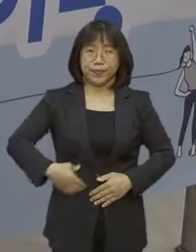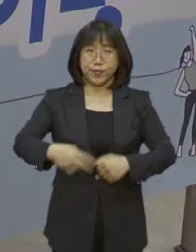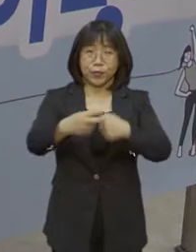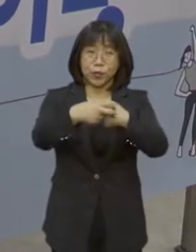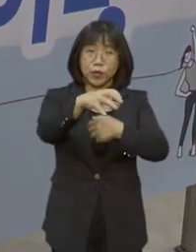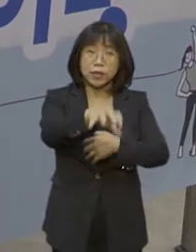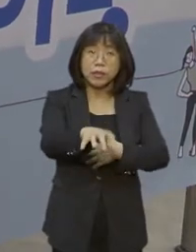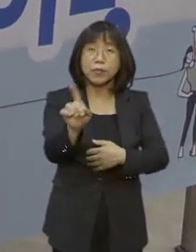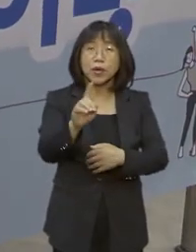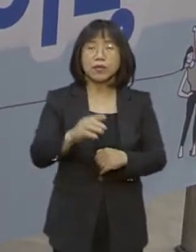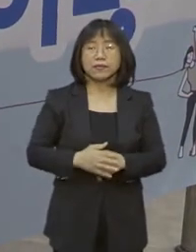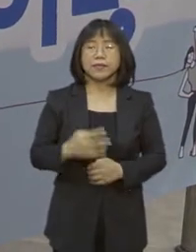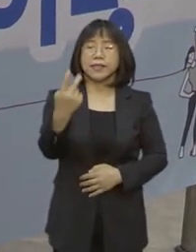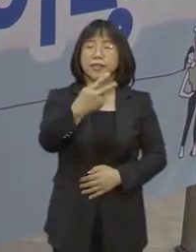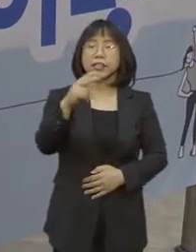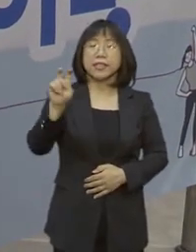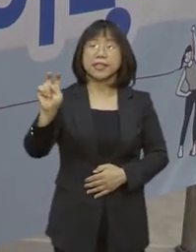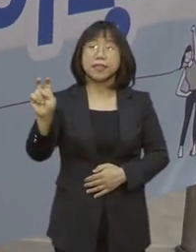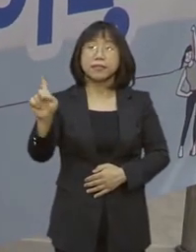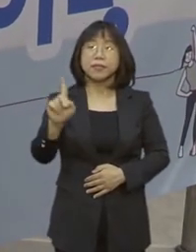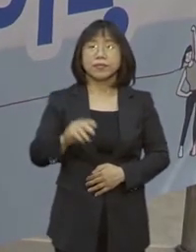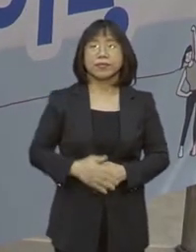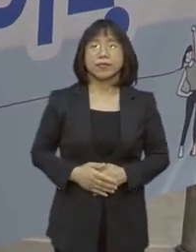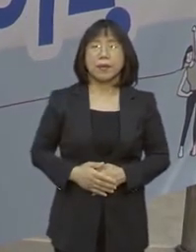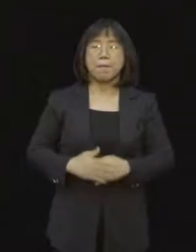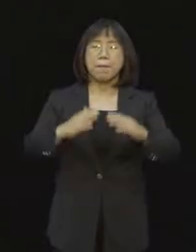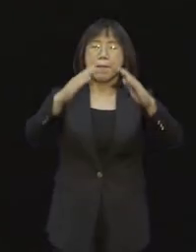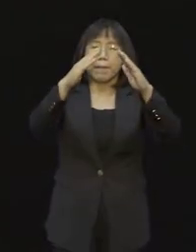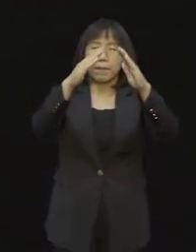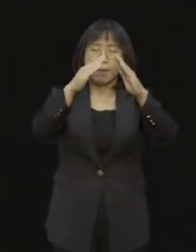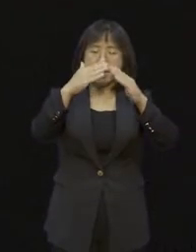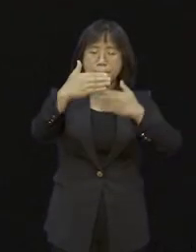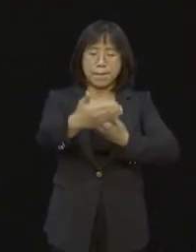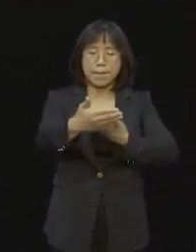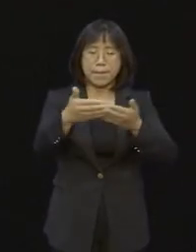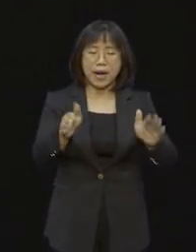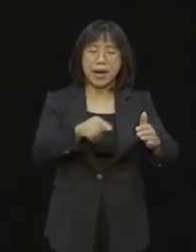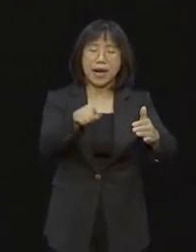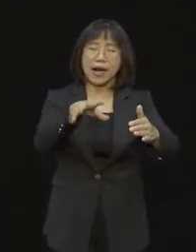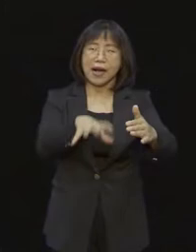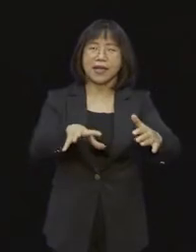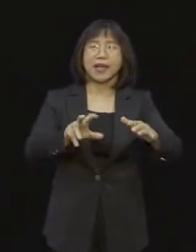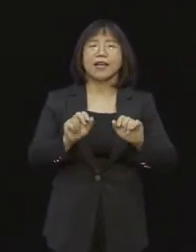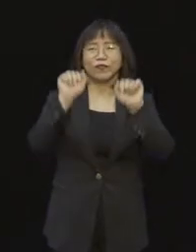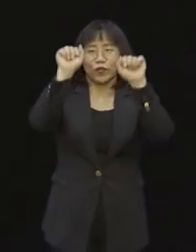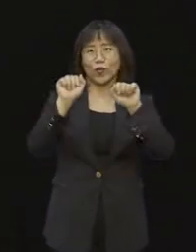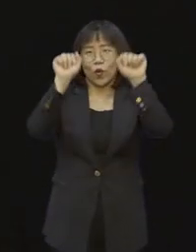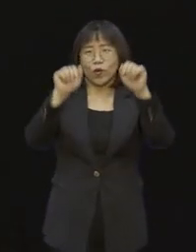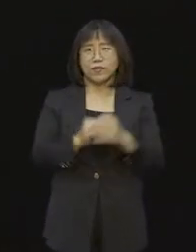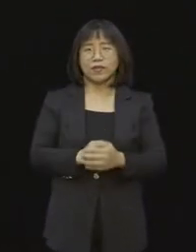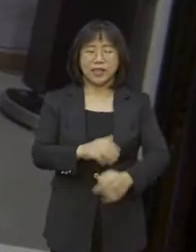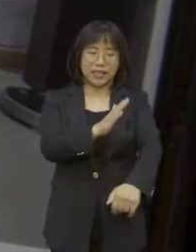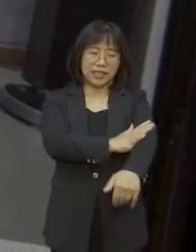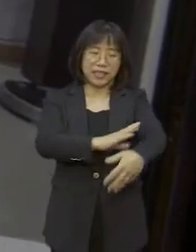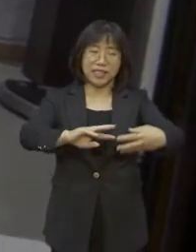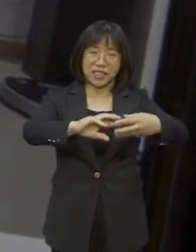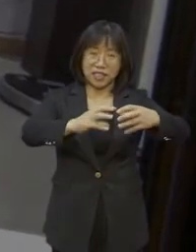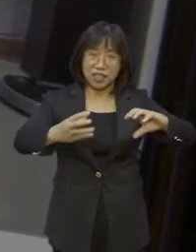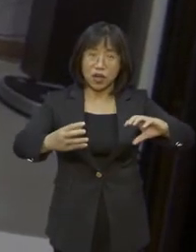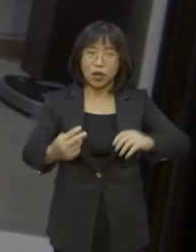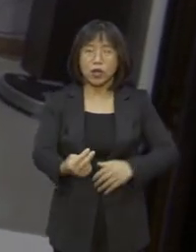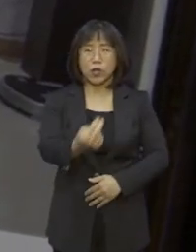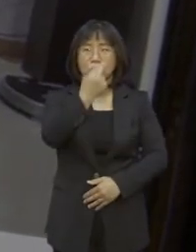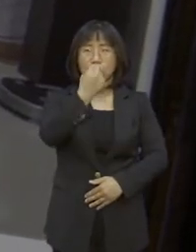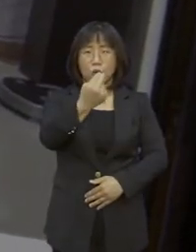비대면 실시간 프로그램인 2020년 모바일 라이브 방구석 트레이닝을 오픈했습니다. 근력